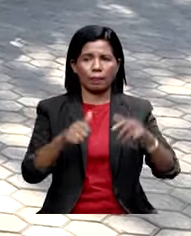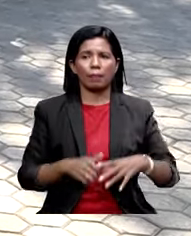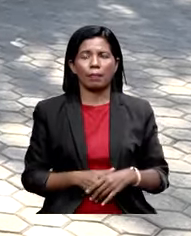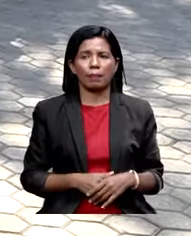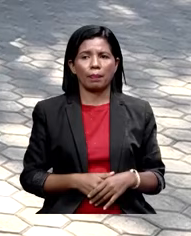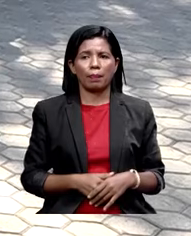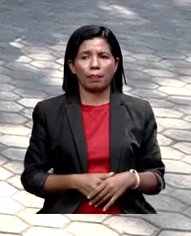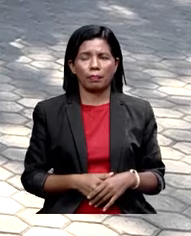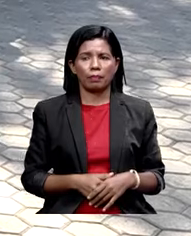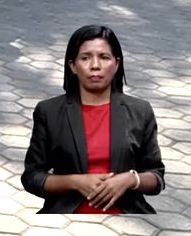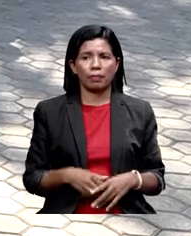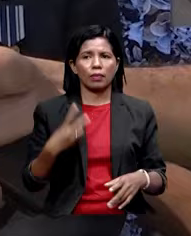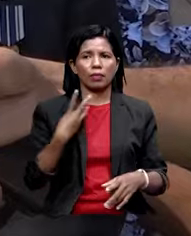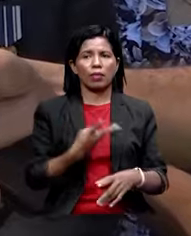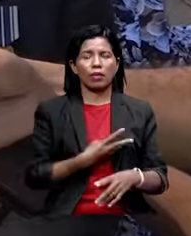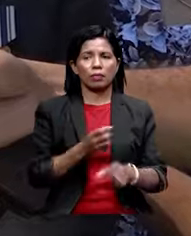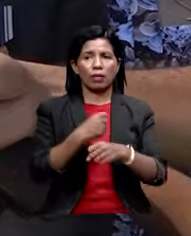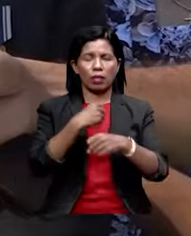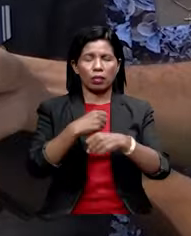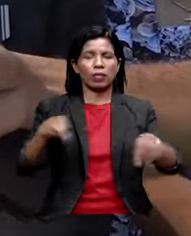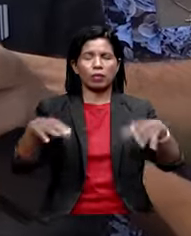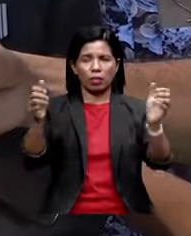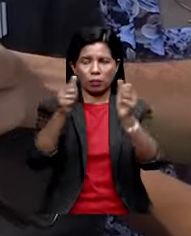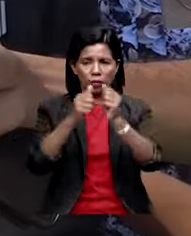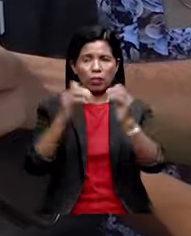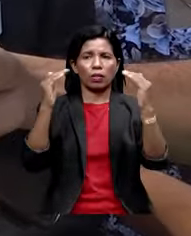kami telah melakukanap k